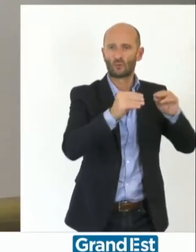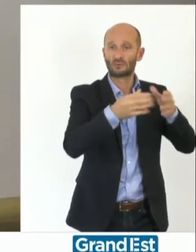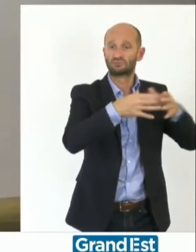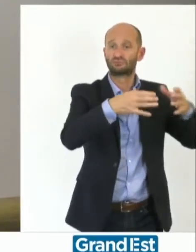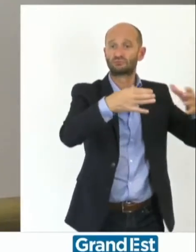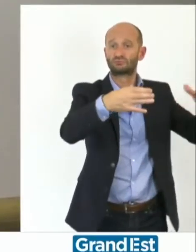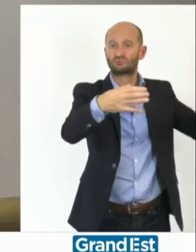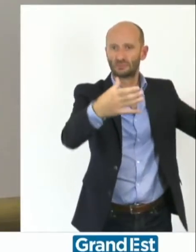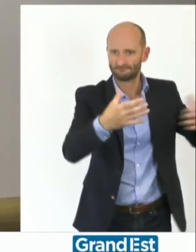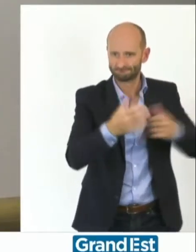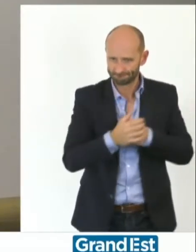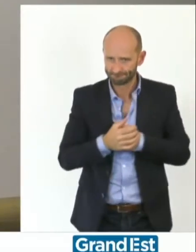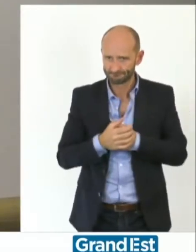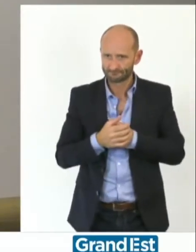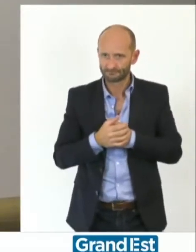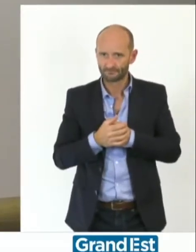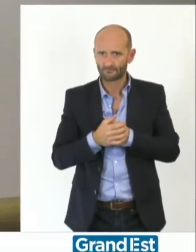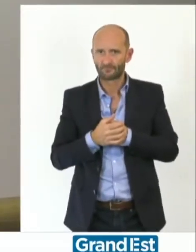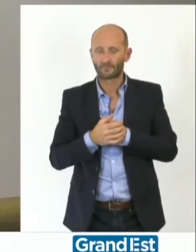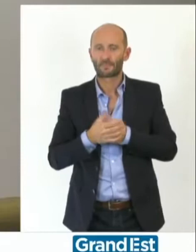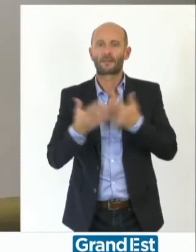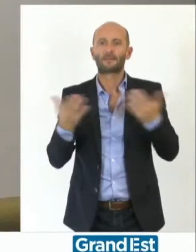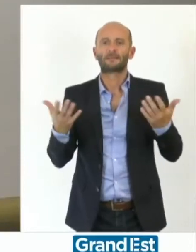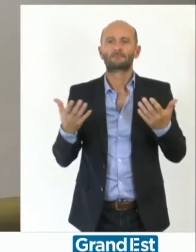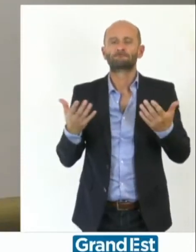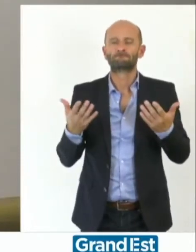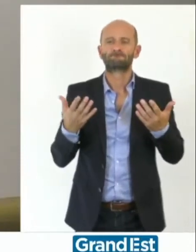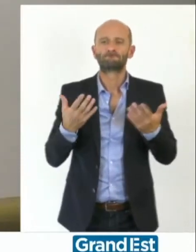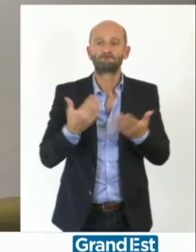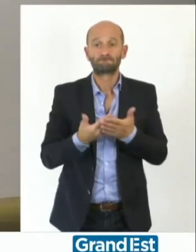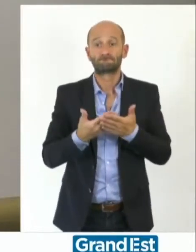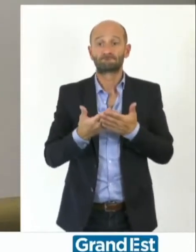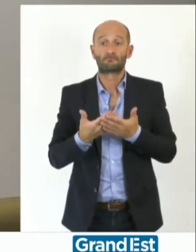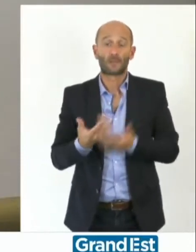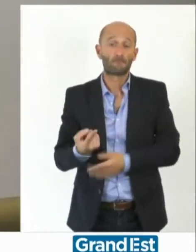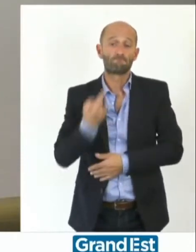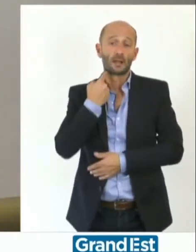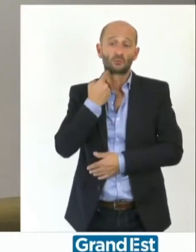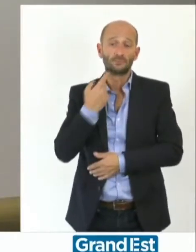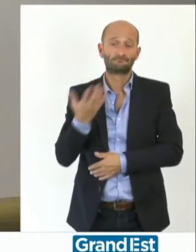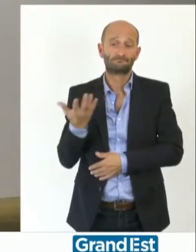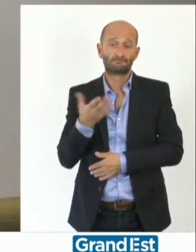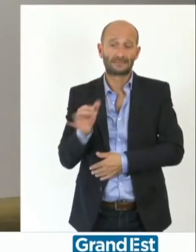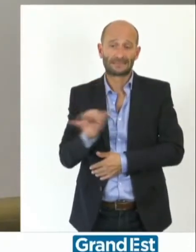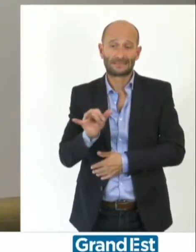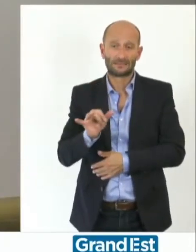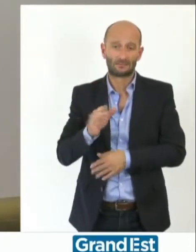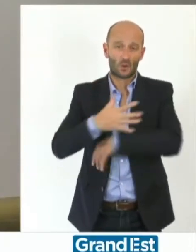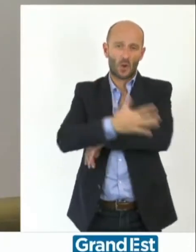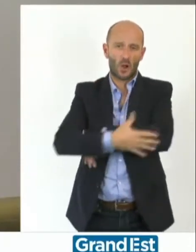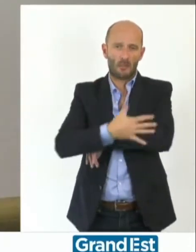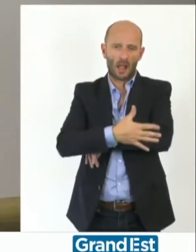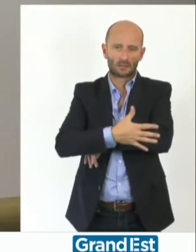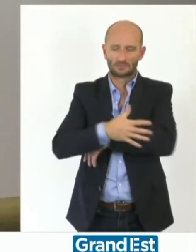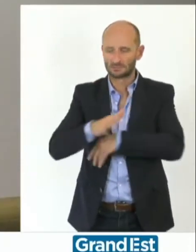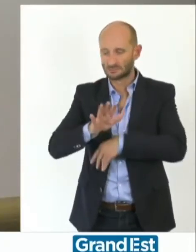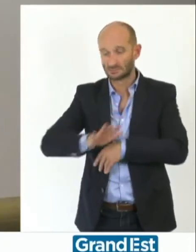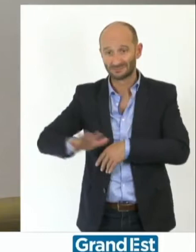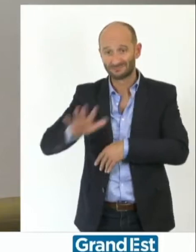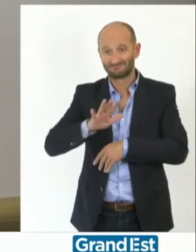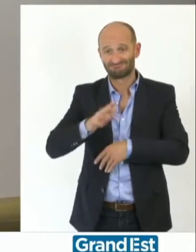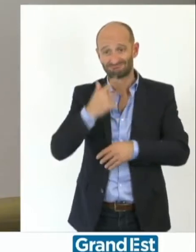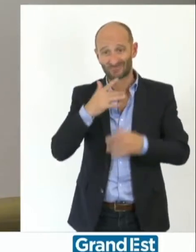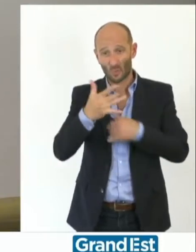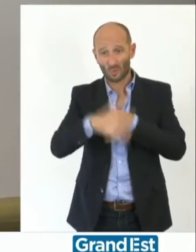de la banque des territoires en revanche les grands perdants ce sont toujours les territoires ruraux qui sont très en retard dans leur renouvellement